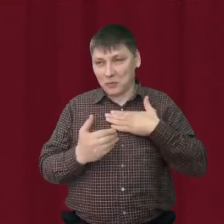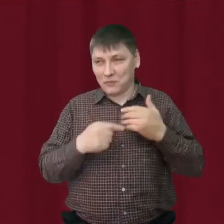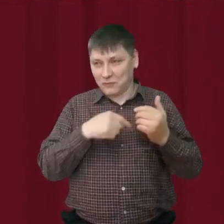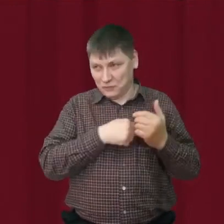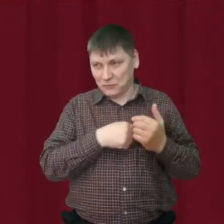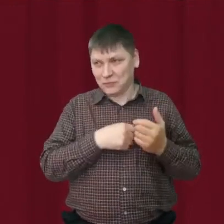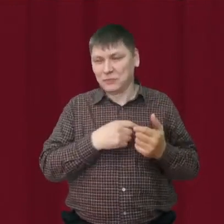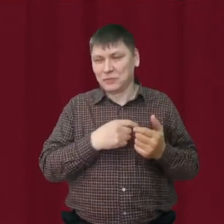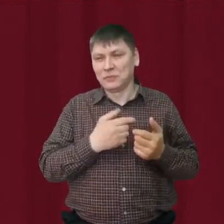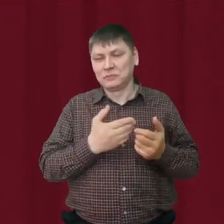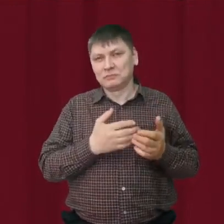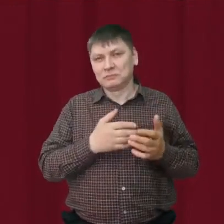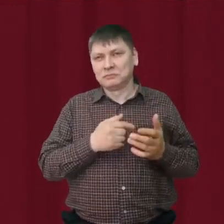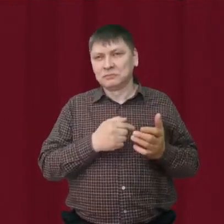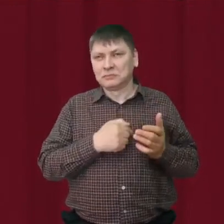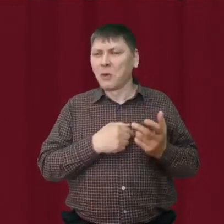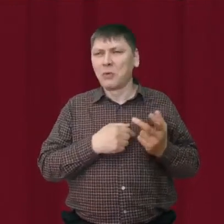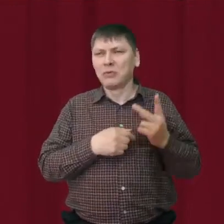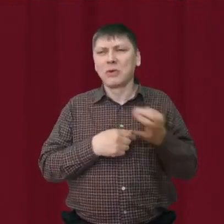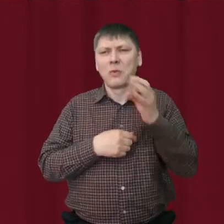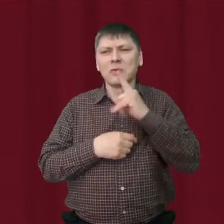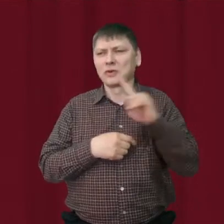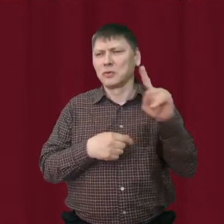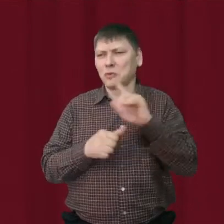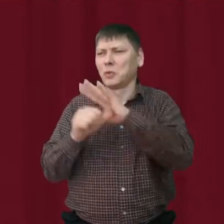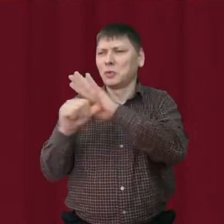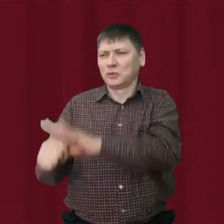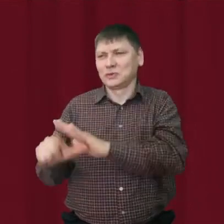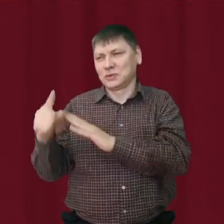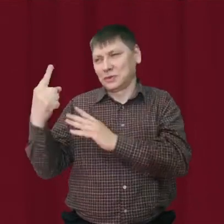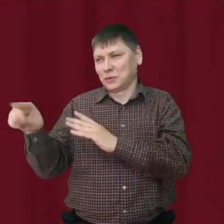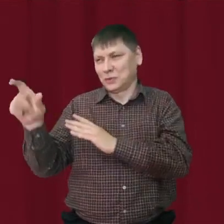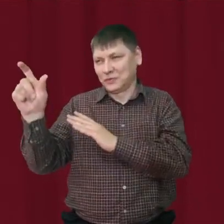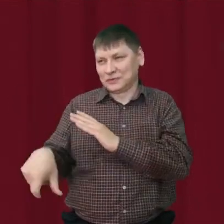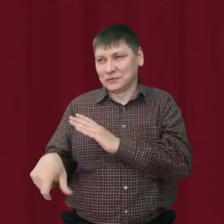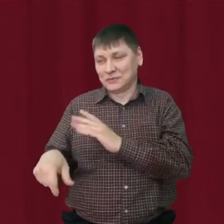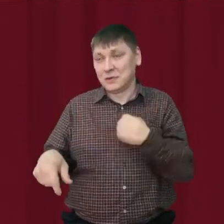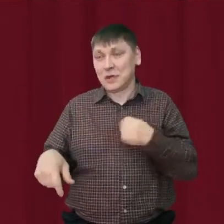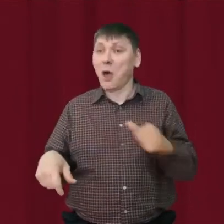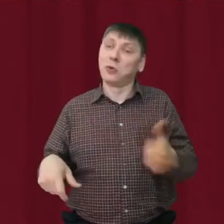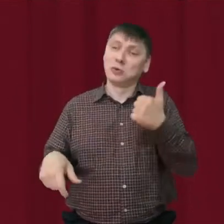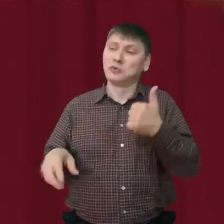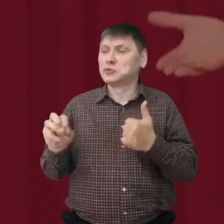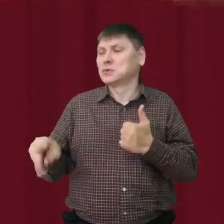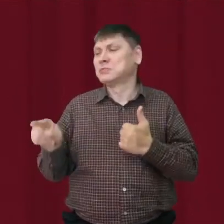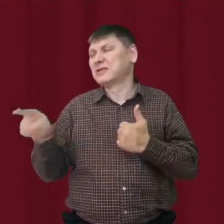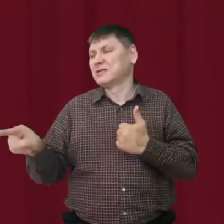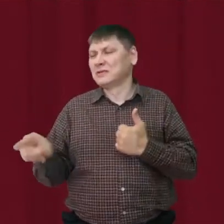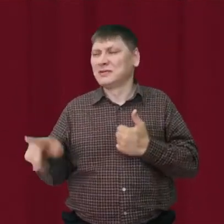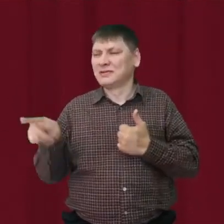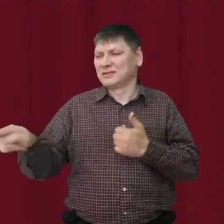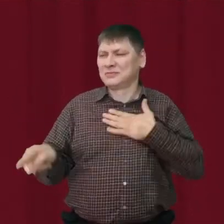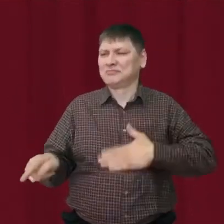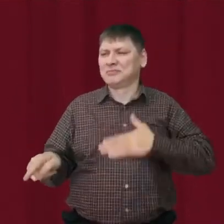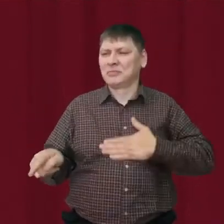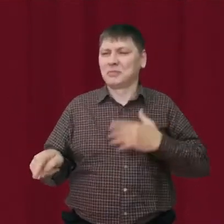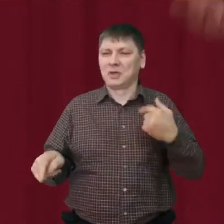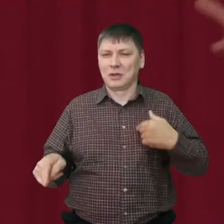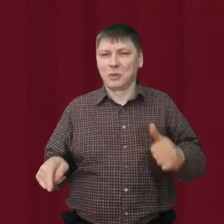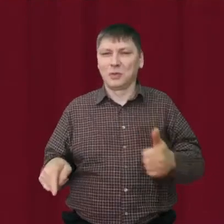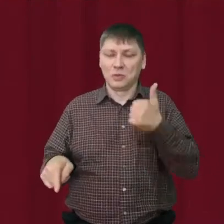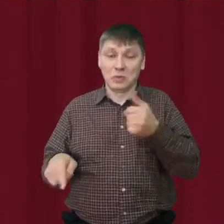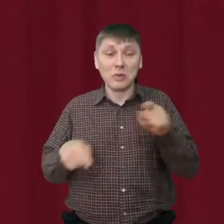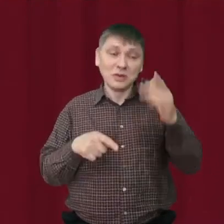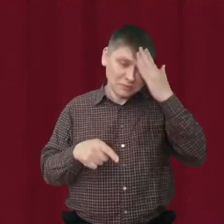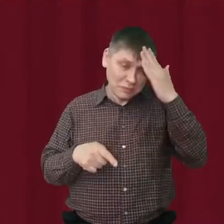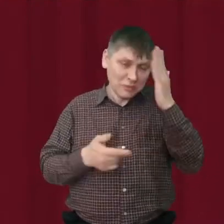он не будет стараться доминировать над другими и показать себя лучше, чем другие. И даже имея способности, имея какие-то